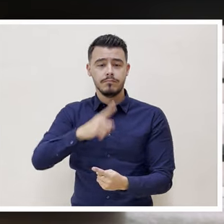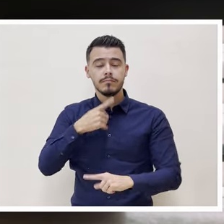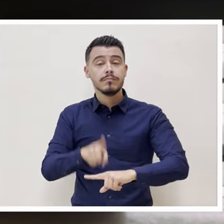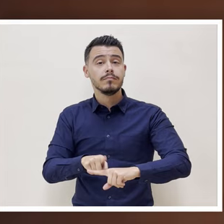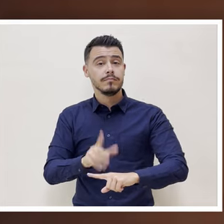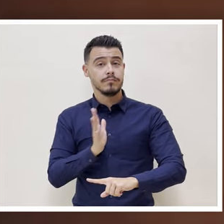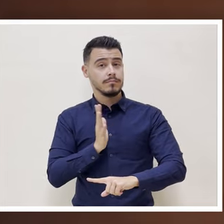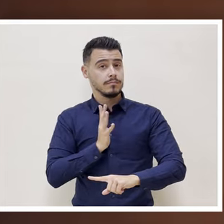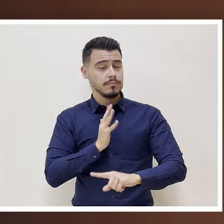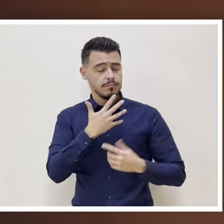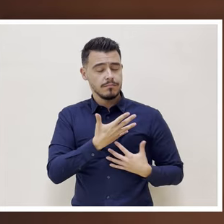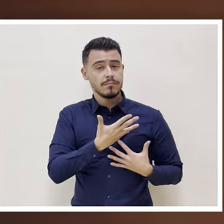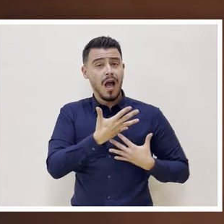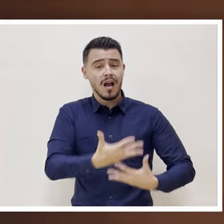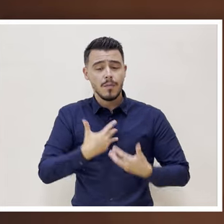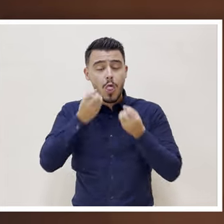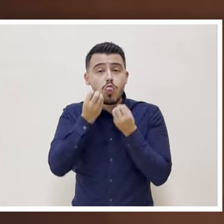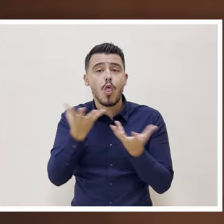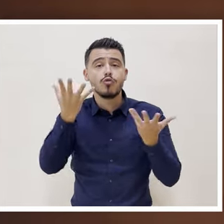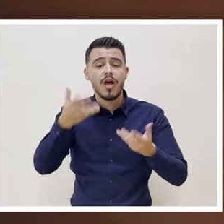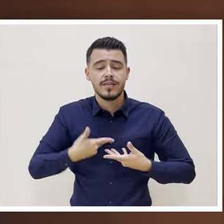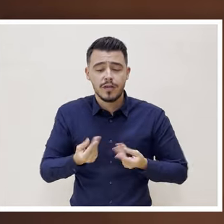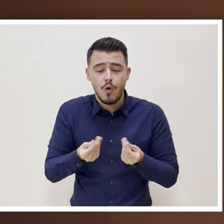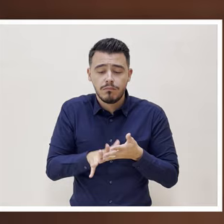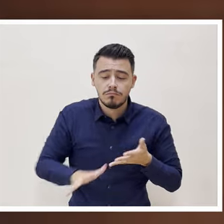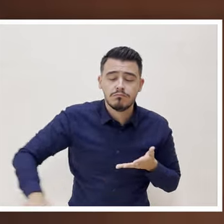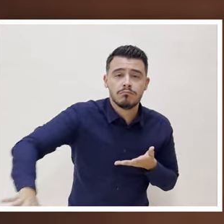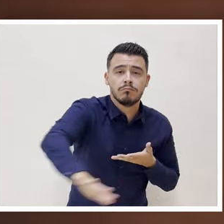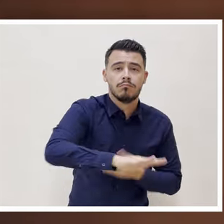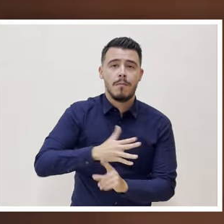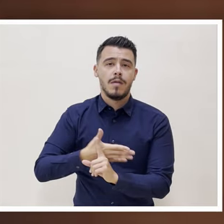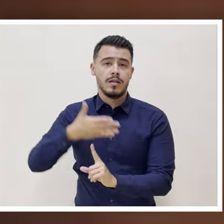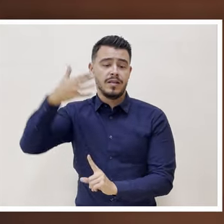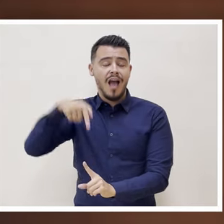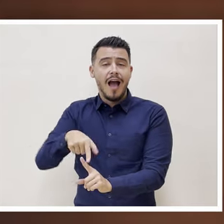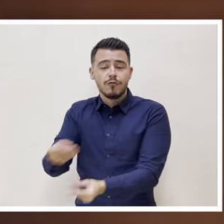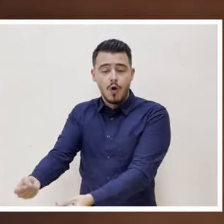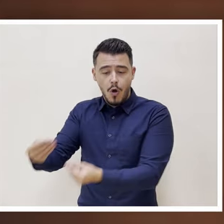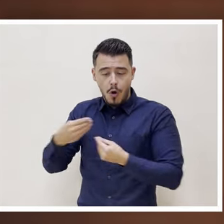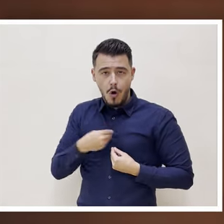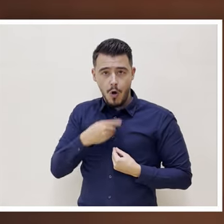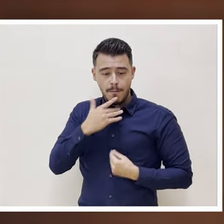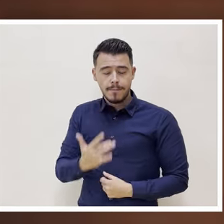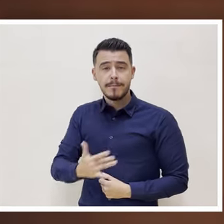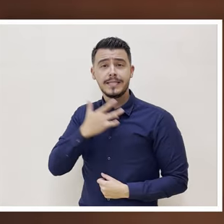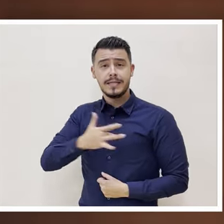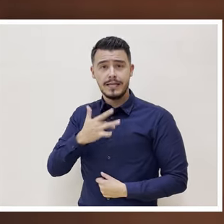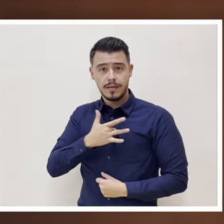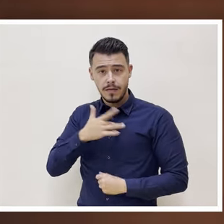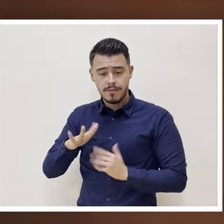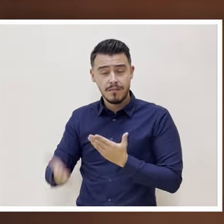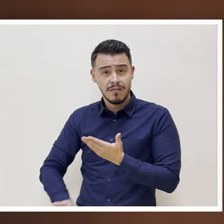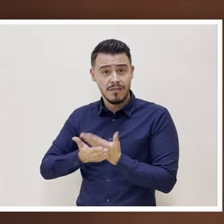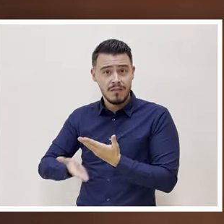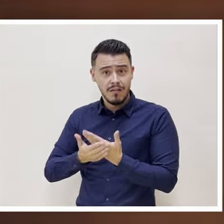στιγμές. Ο Έλληνας αγαπά και δοξάζει κάθε σπιθαμή της. Και είναι αυτή η αγάπη που οπλίζει